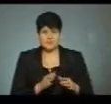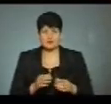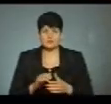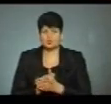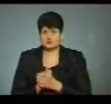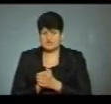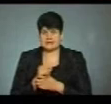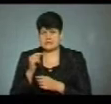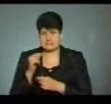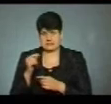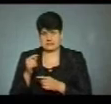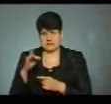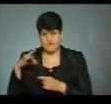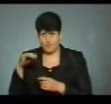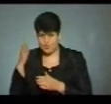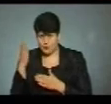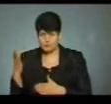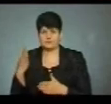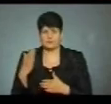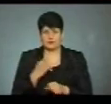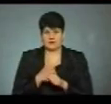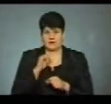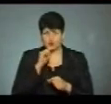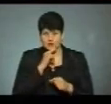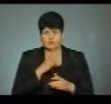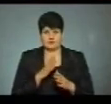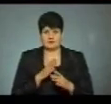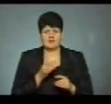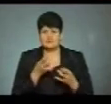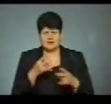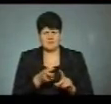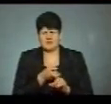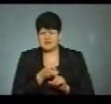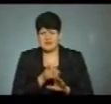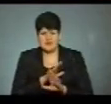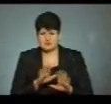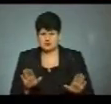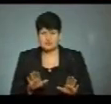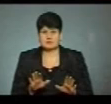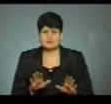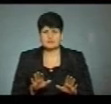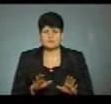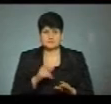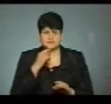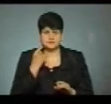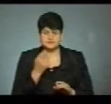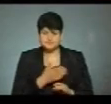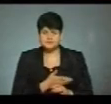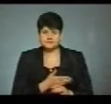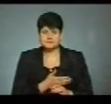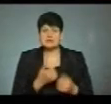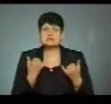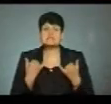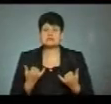ними економіку, відриватися від Росії, від залежності, від цього всього. І, скажімо так,